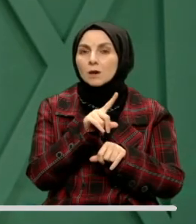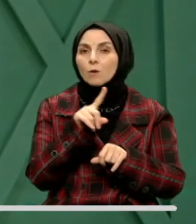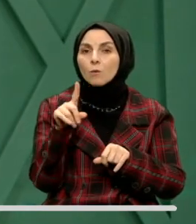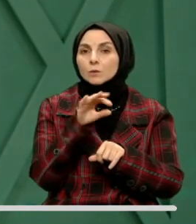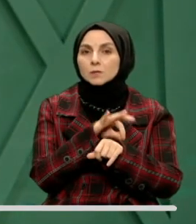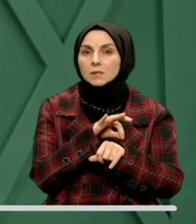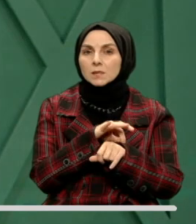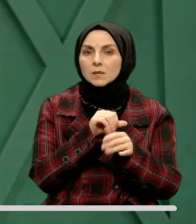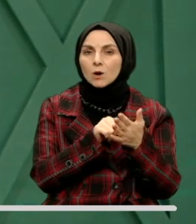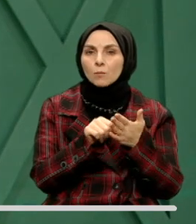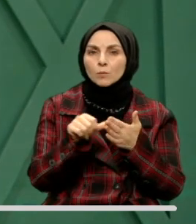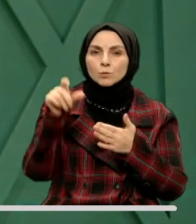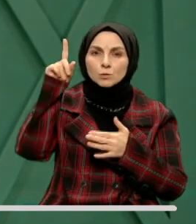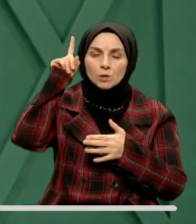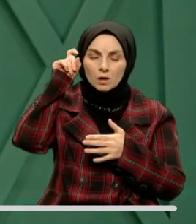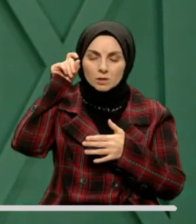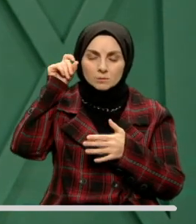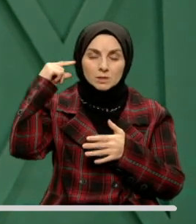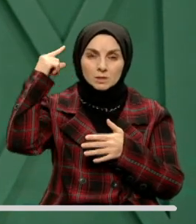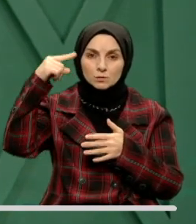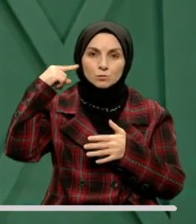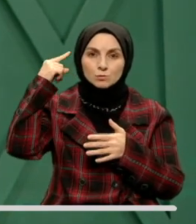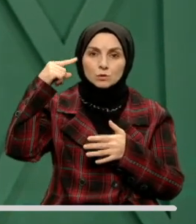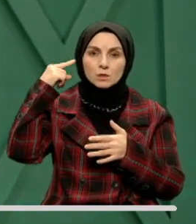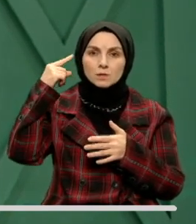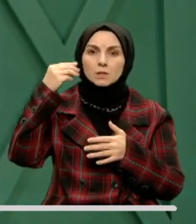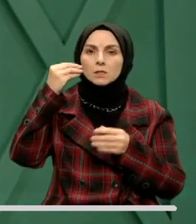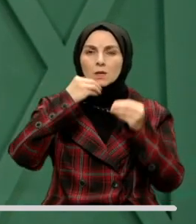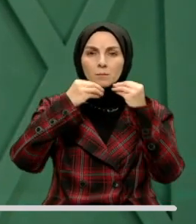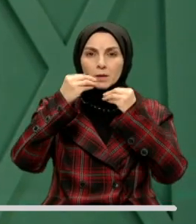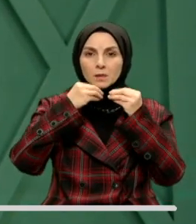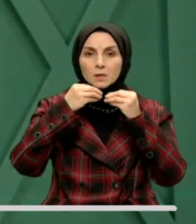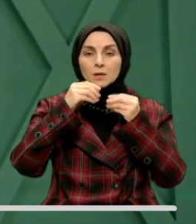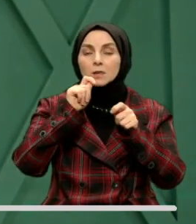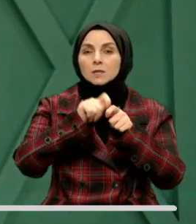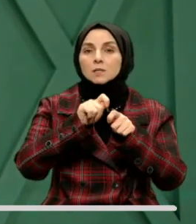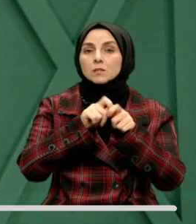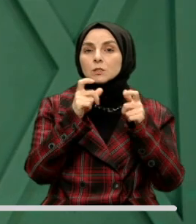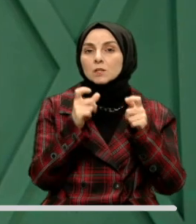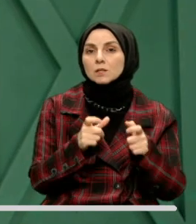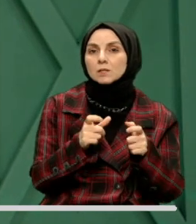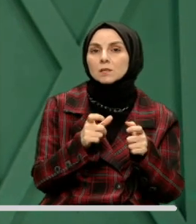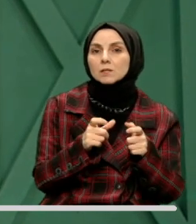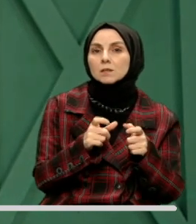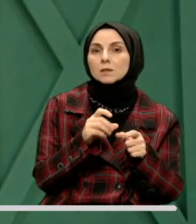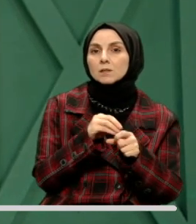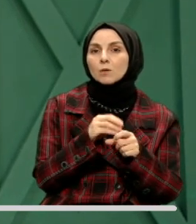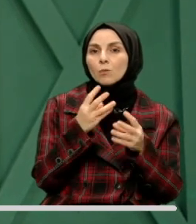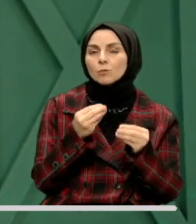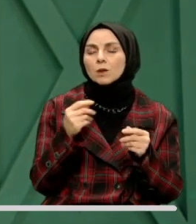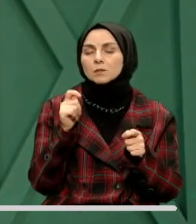dakika bütün zihnimdeki düşünceleri, yemeği, işte iş yerindeki